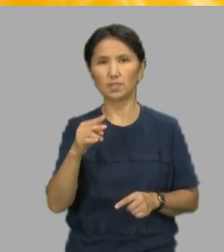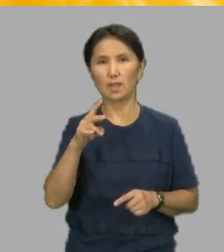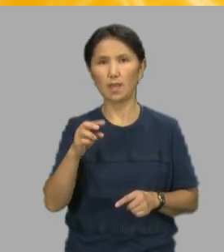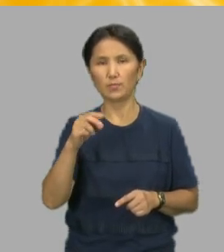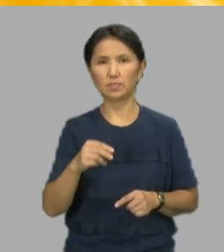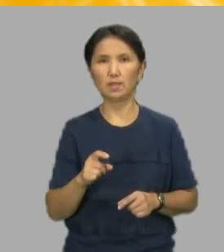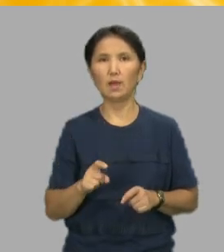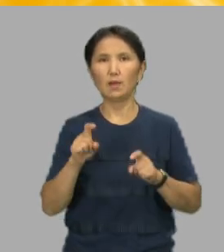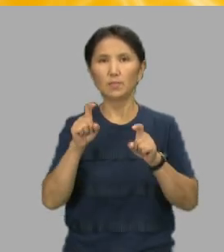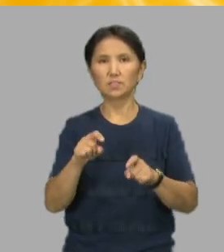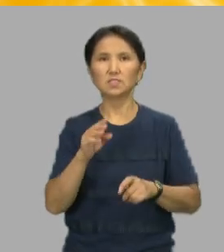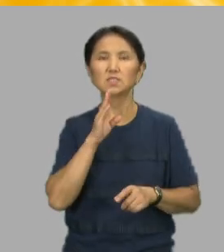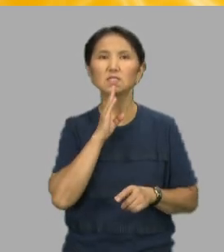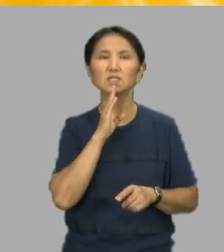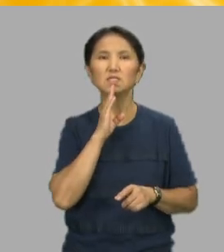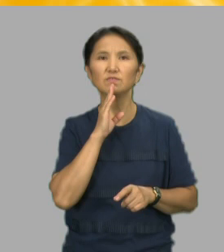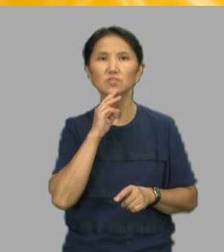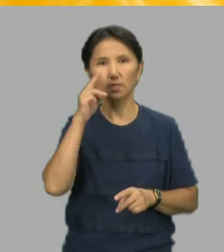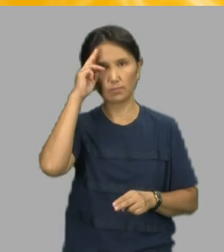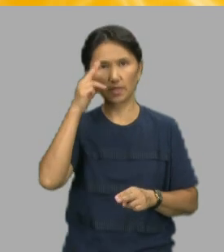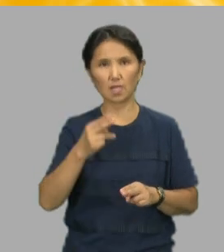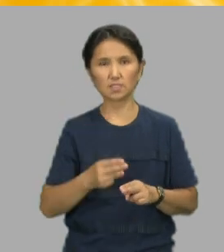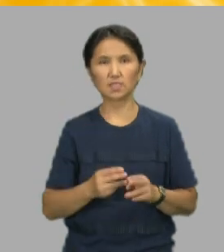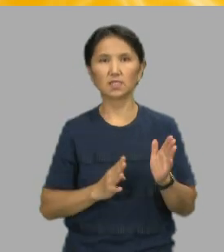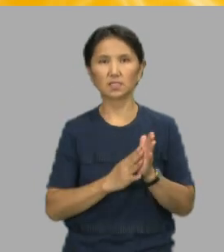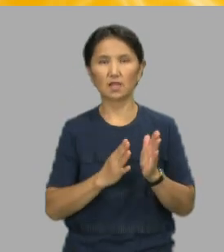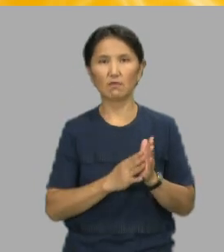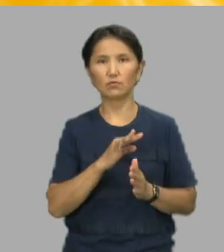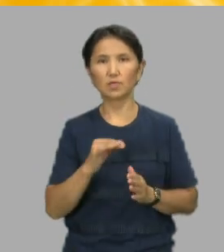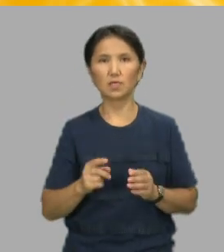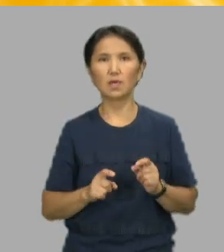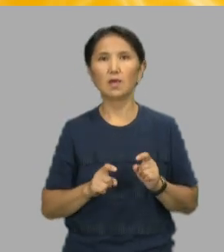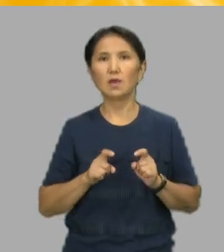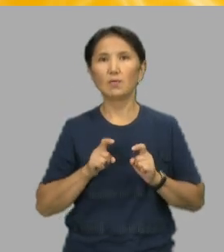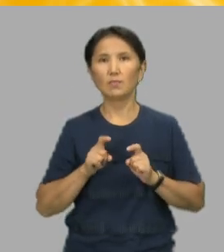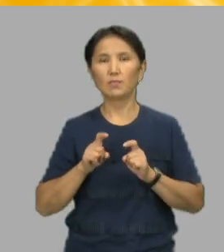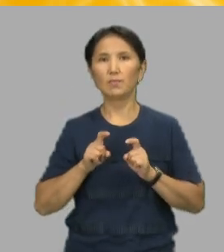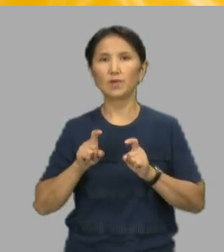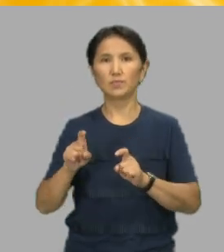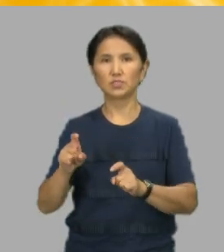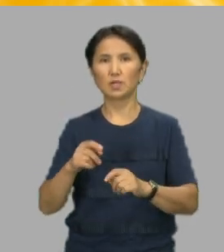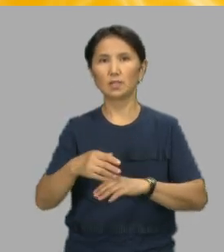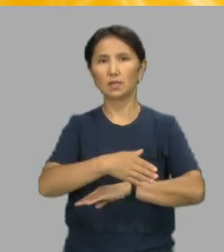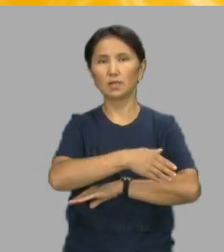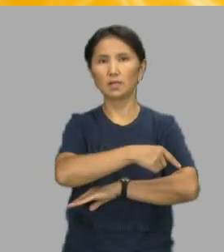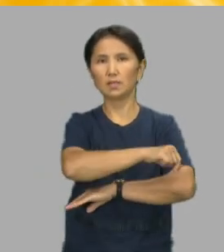«Гуси-лебеди». Посадила девочка братца на травку и побежала на улицу.